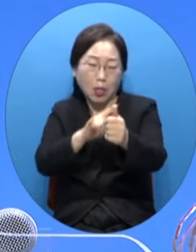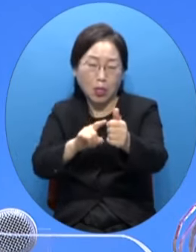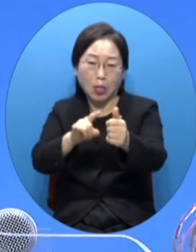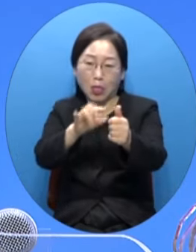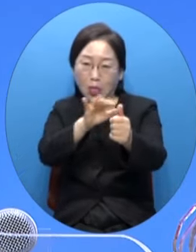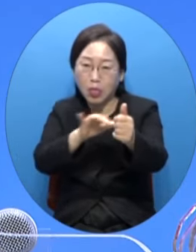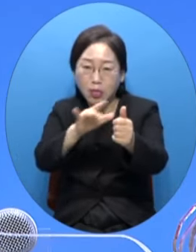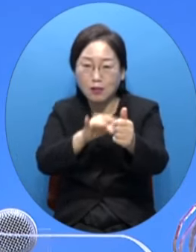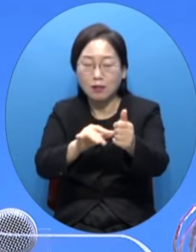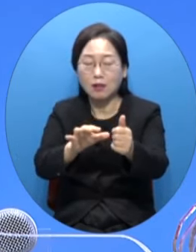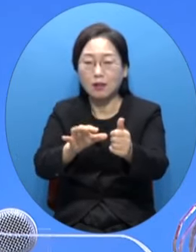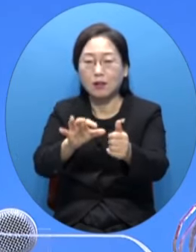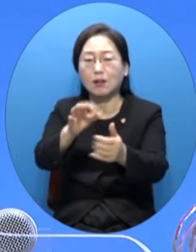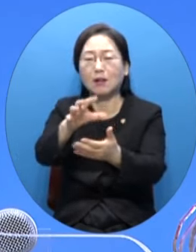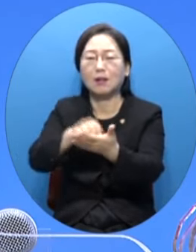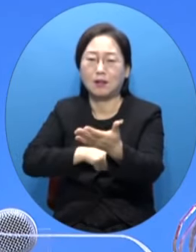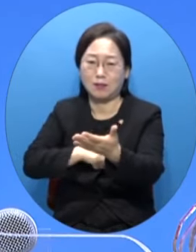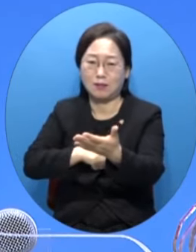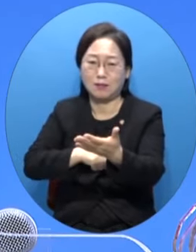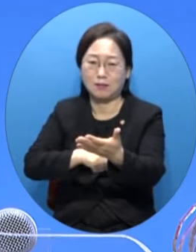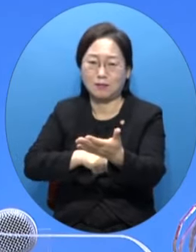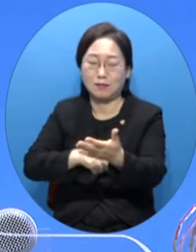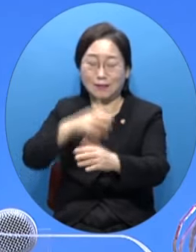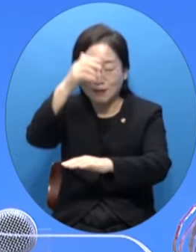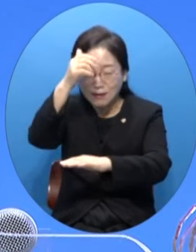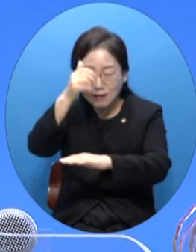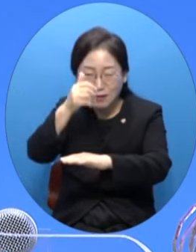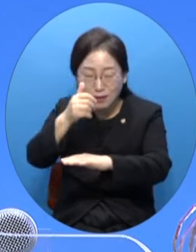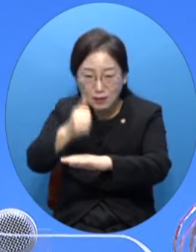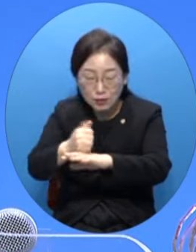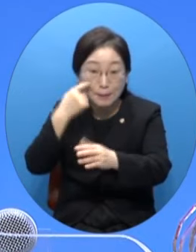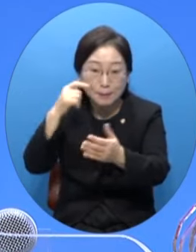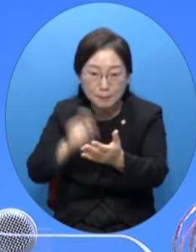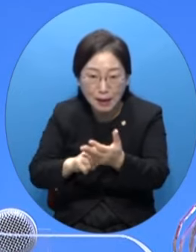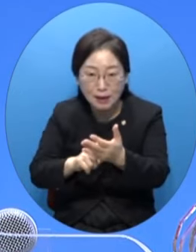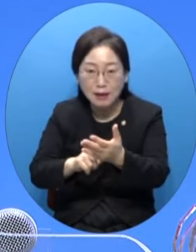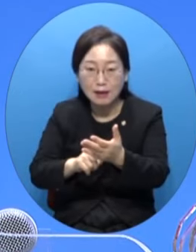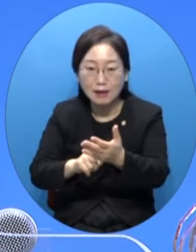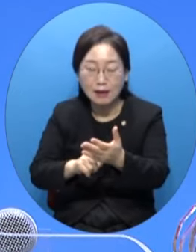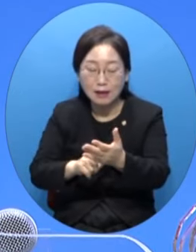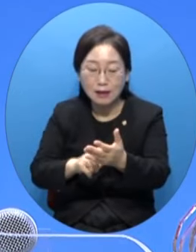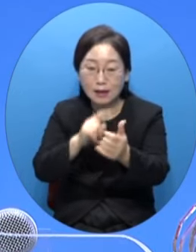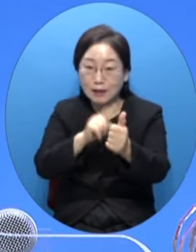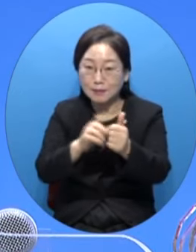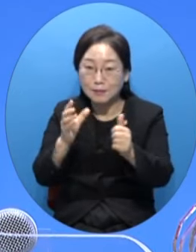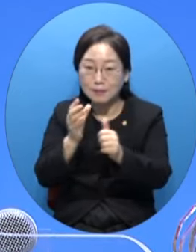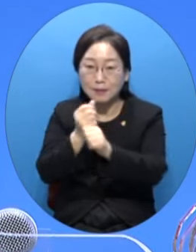결국은 이 모든 일이 드러나게 돼서 붙잡혀서